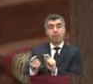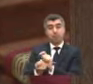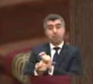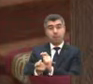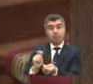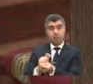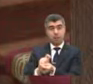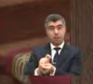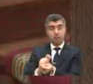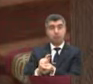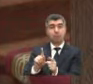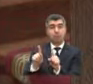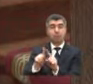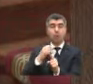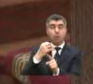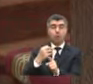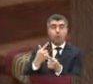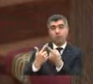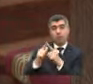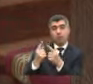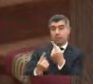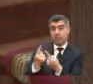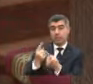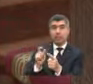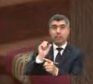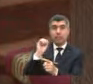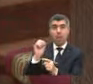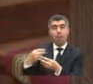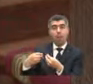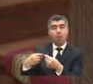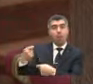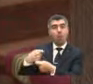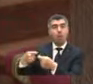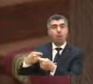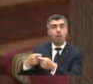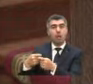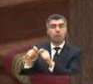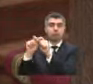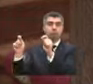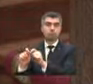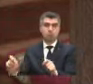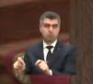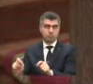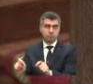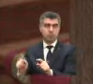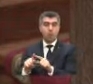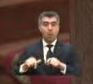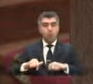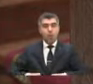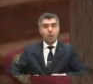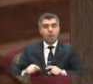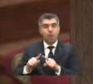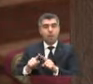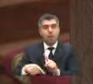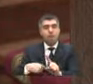الا تبدل محمد بحمد، هذاك راه شغلهم استثمارات كيبيعوا وشراوا بيناتهم. ولكن انا كوزير ما عطيتش ان افور دو